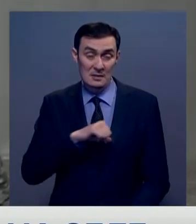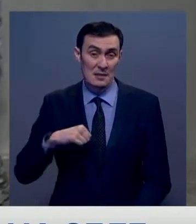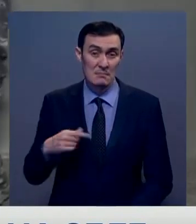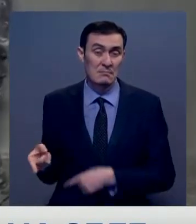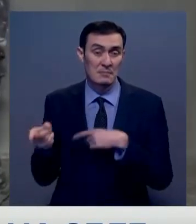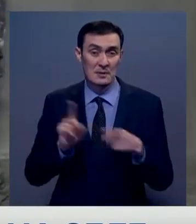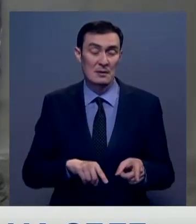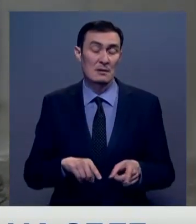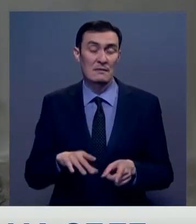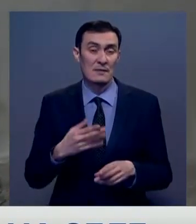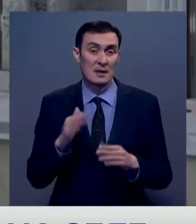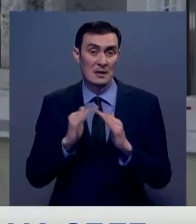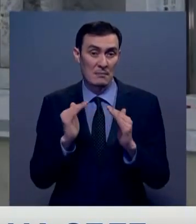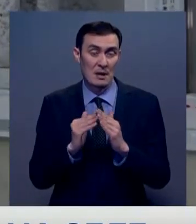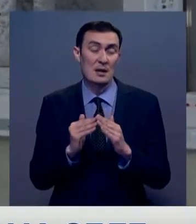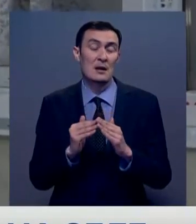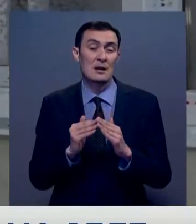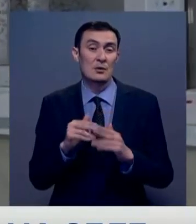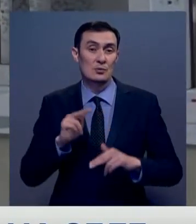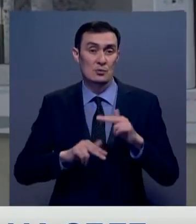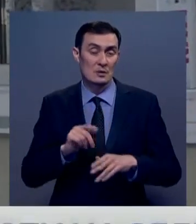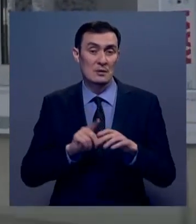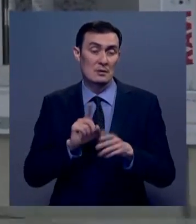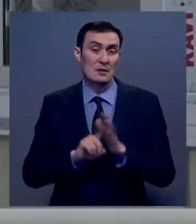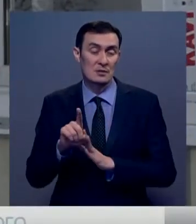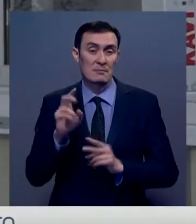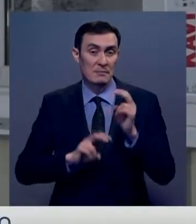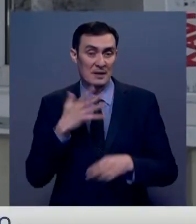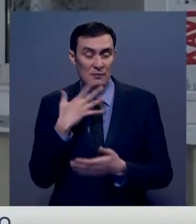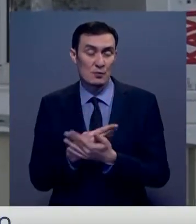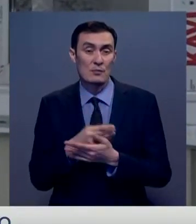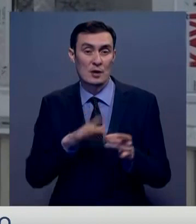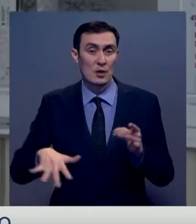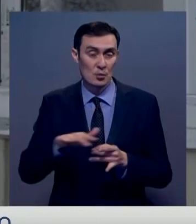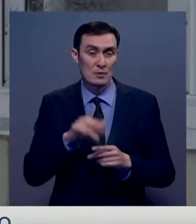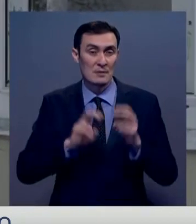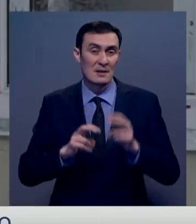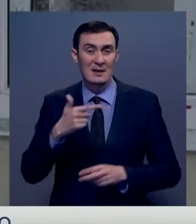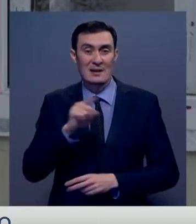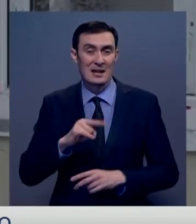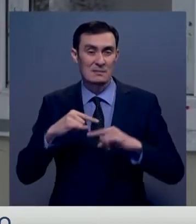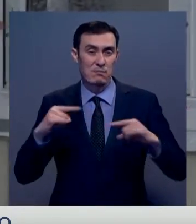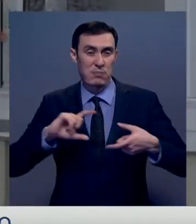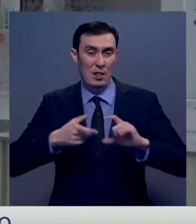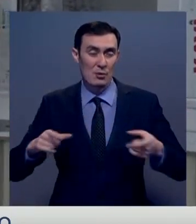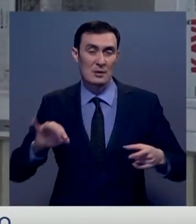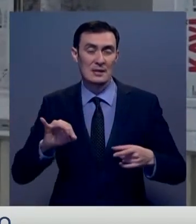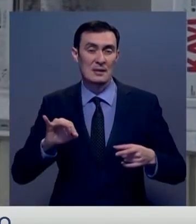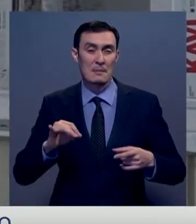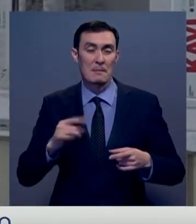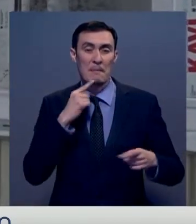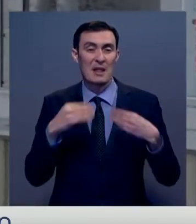который дома строит, наладил производство в нашем районе, производит газоблоки и пластиковые